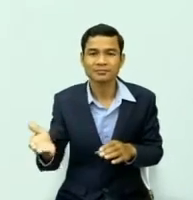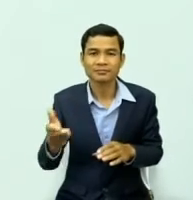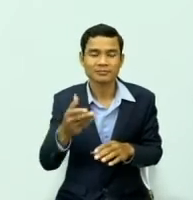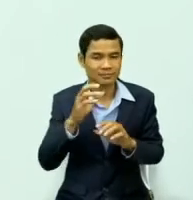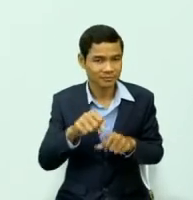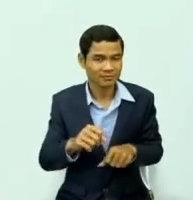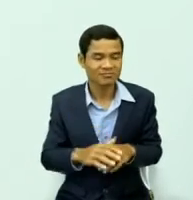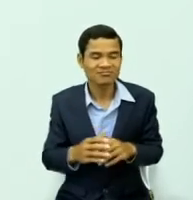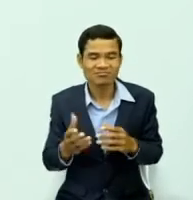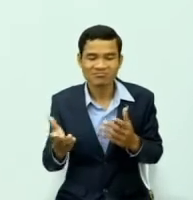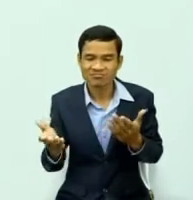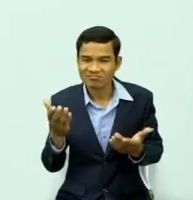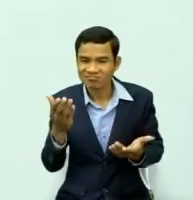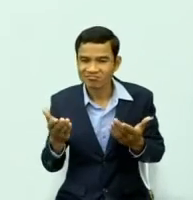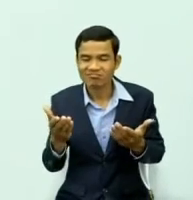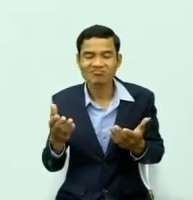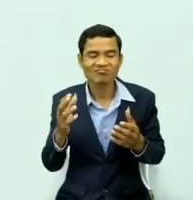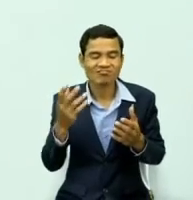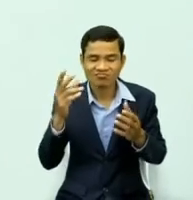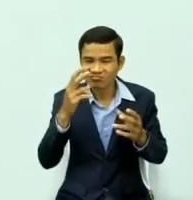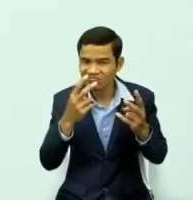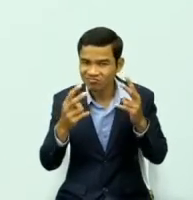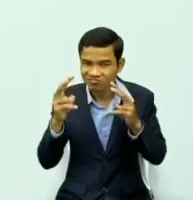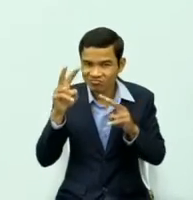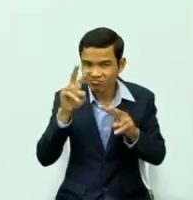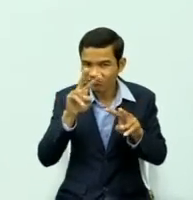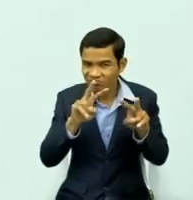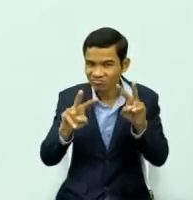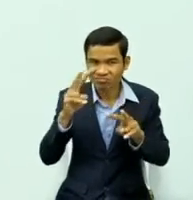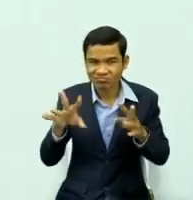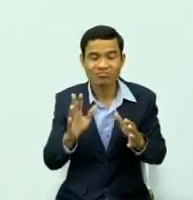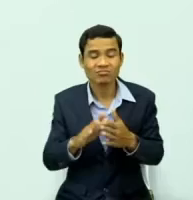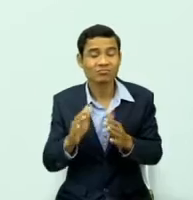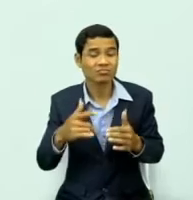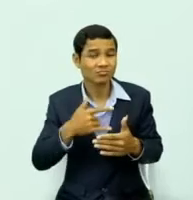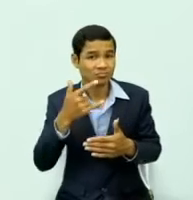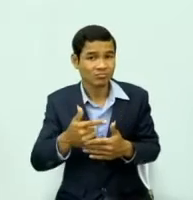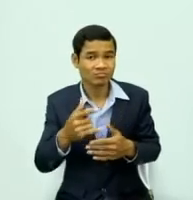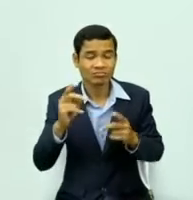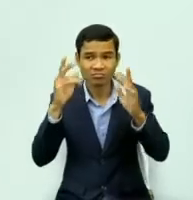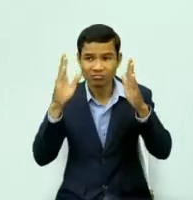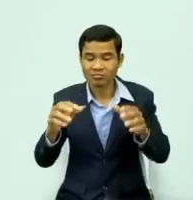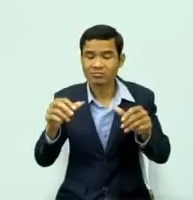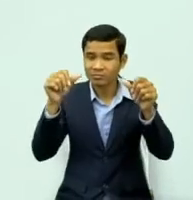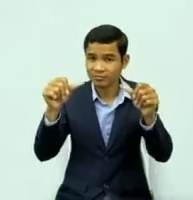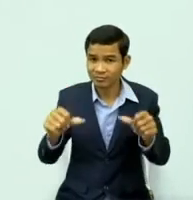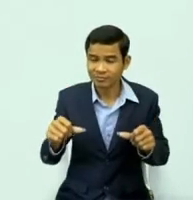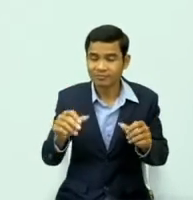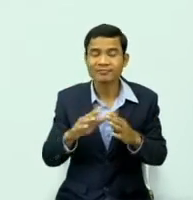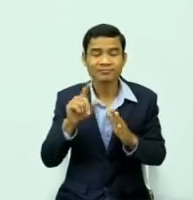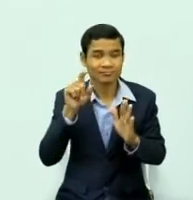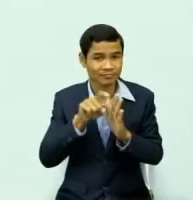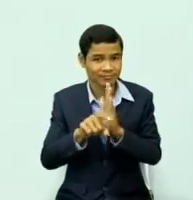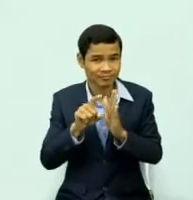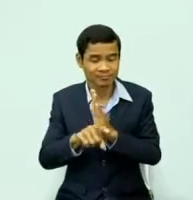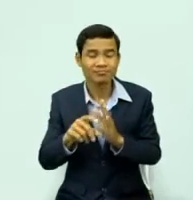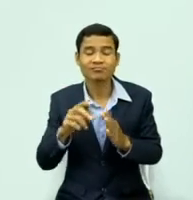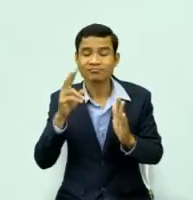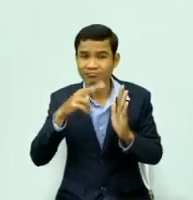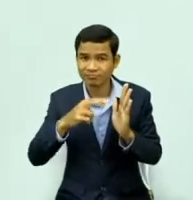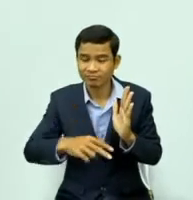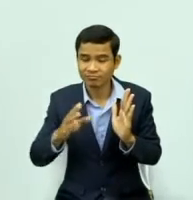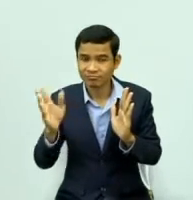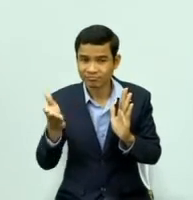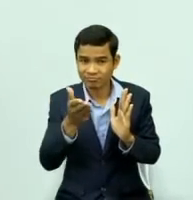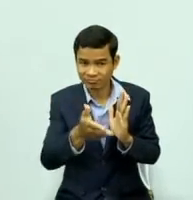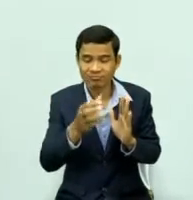chưa cha rúc nâng hai nâng con nó cha bằng tập tiết nè cái đứa nâng bật bằng hàng chấm nón chừng nè cái nón ăn tập bật